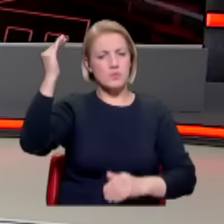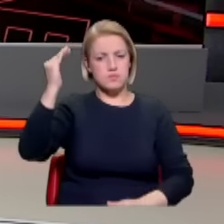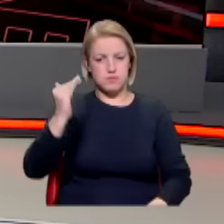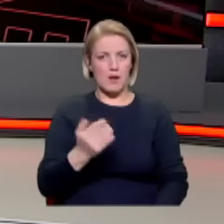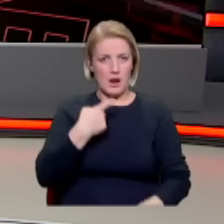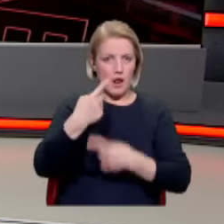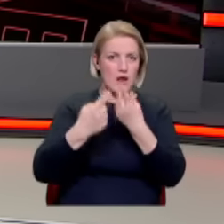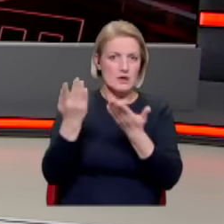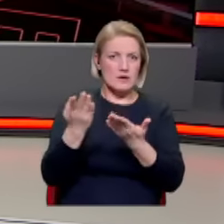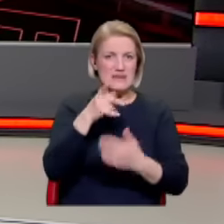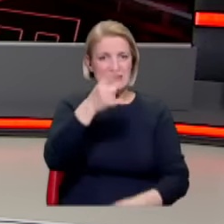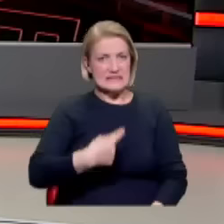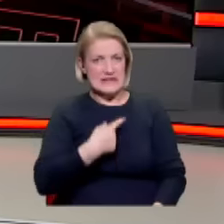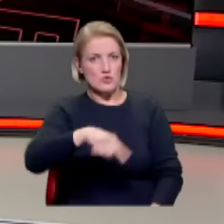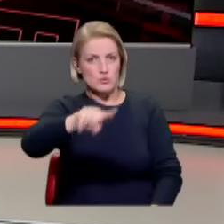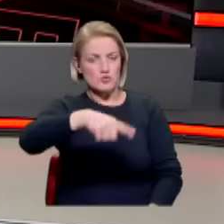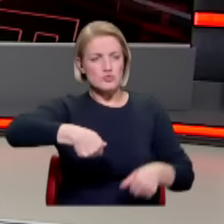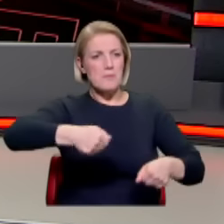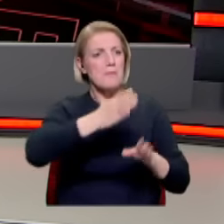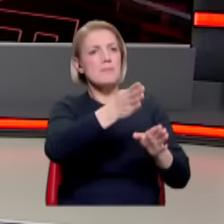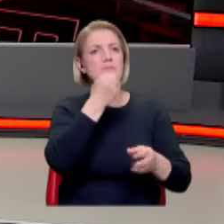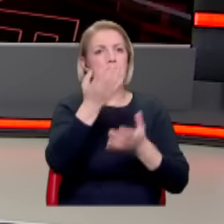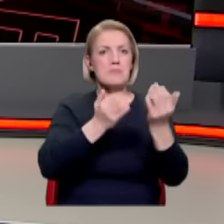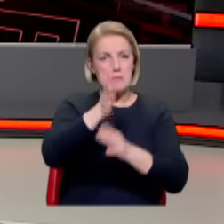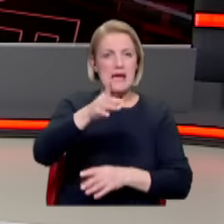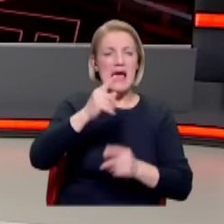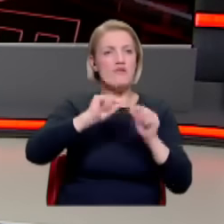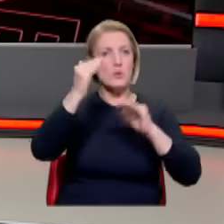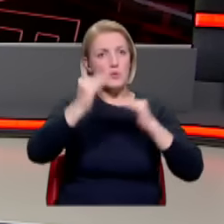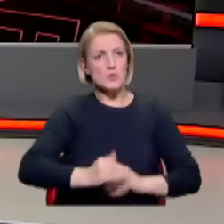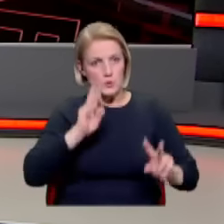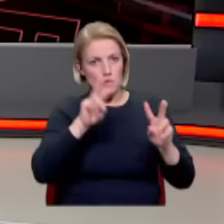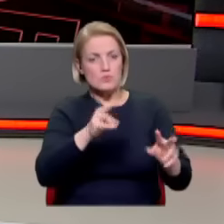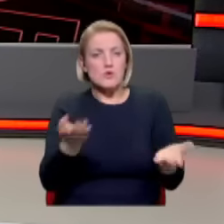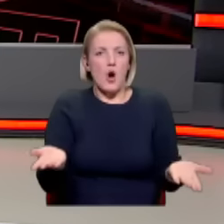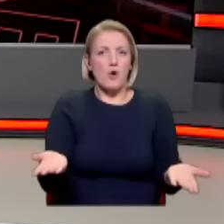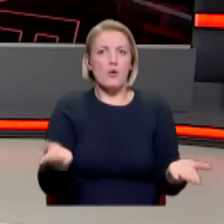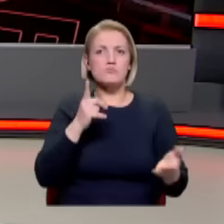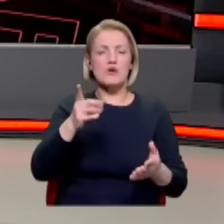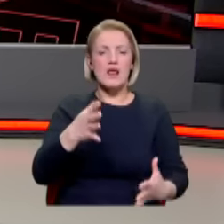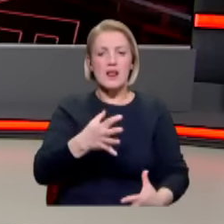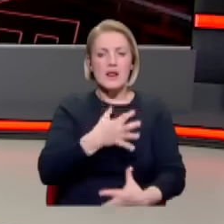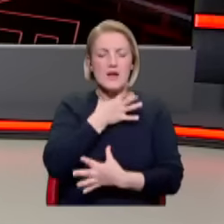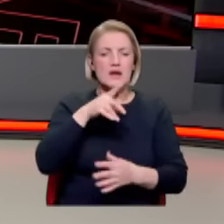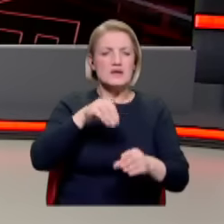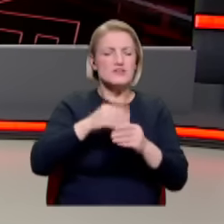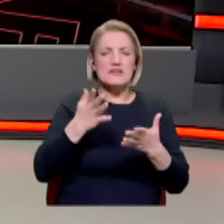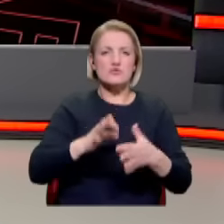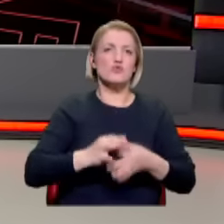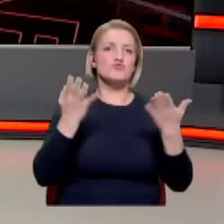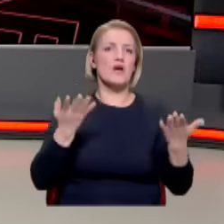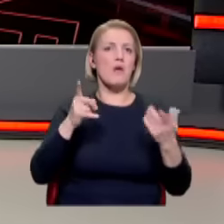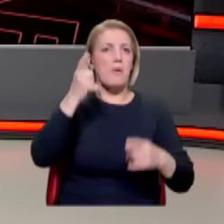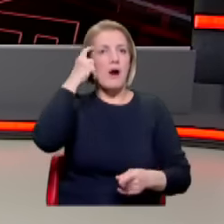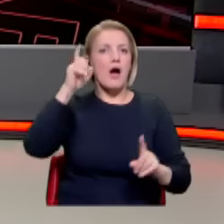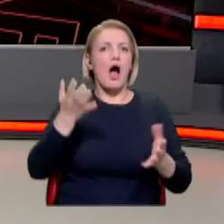deniyor. Siz hissediyor musunuz çarşıda pazarda? Yok. Peki ne olacak? Bu tıkanmışlığın üstesinden nasıl gelinecek? Ona